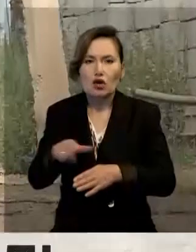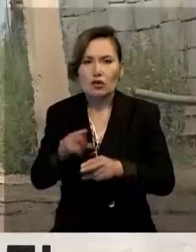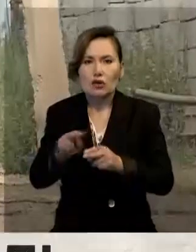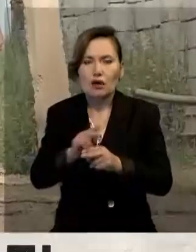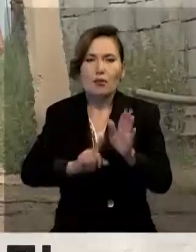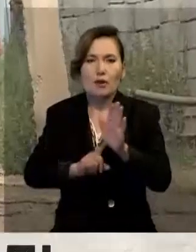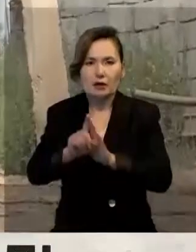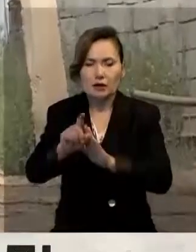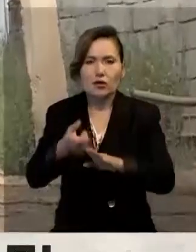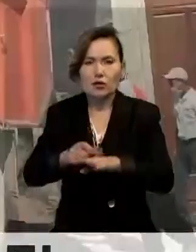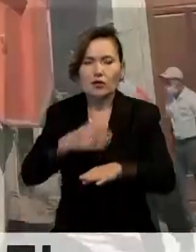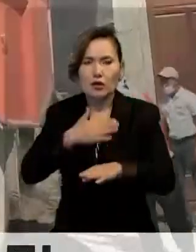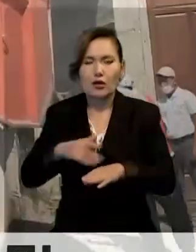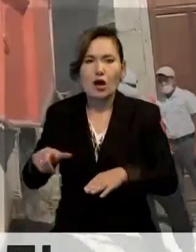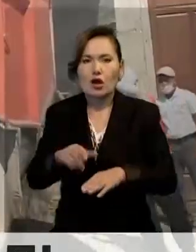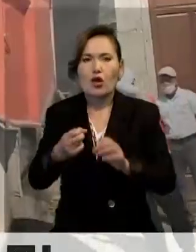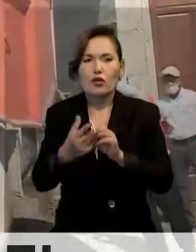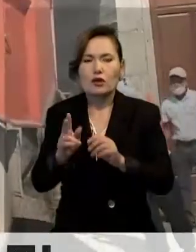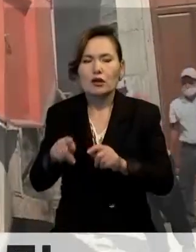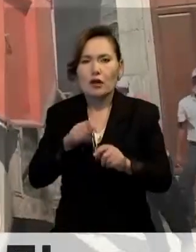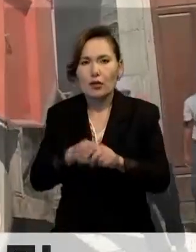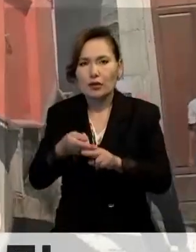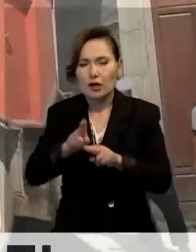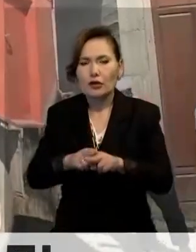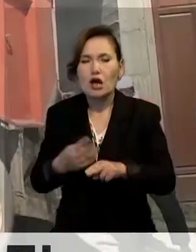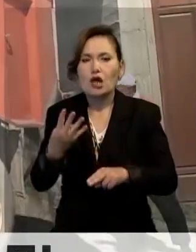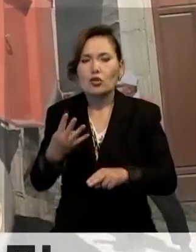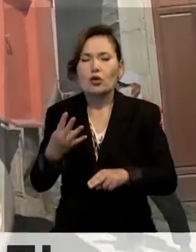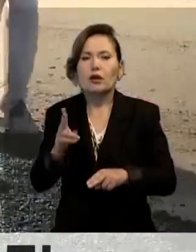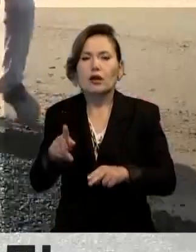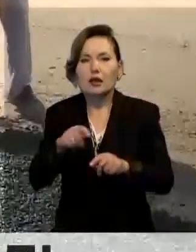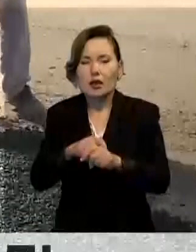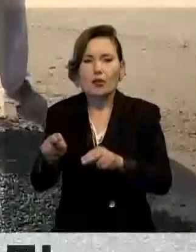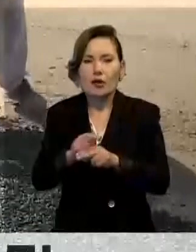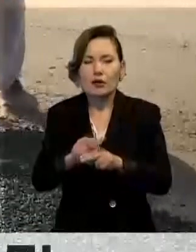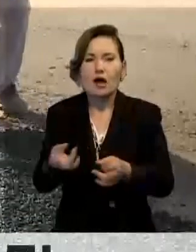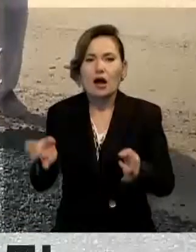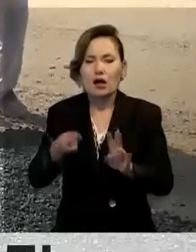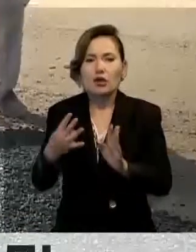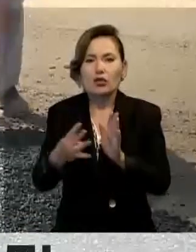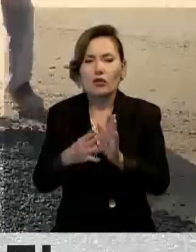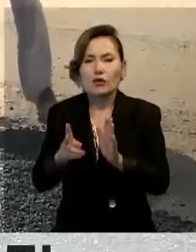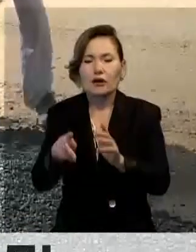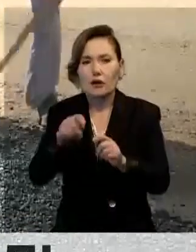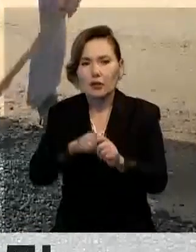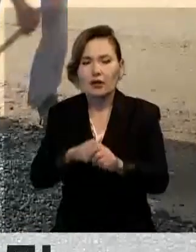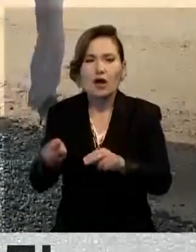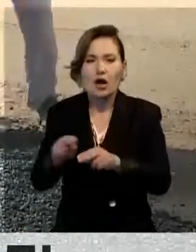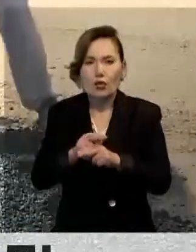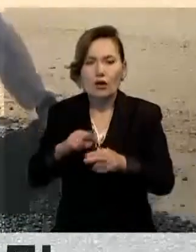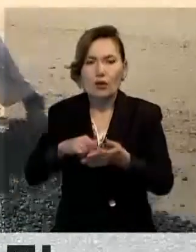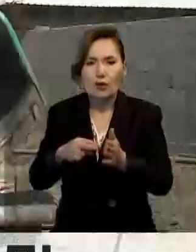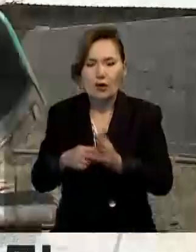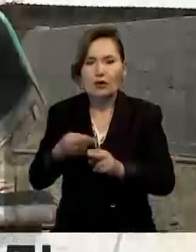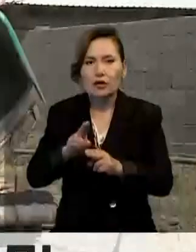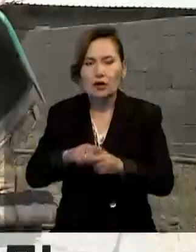үш ауылды байланыстыратын күре жолдың ұзындығы 13 шақырым. Биыл соның 4 шақырым жөнделеді. Қалған 9 шақырымы келесі жылға өтпелі. Жалпы жоба құны